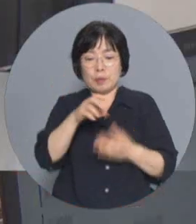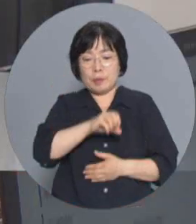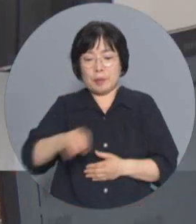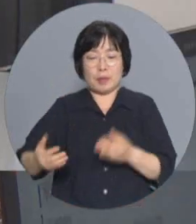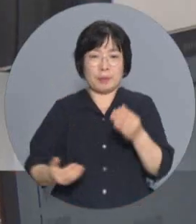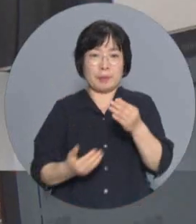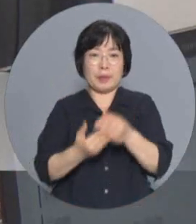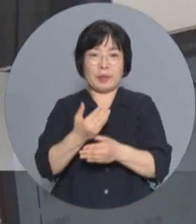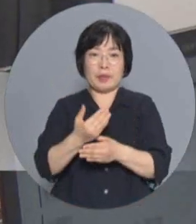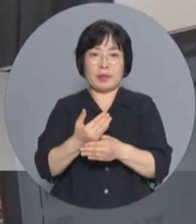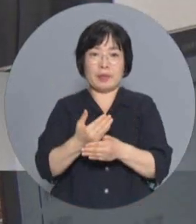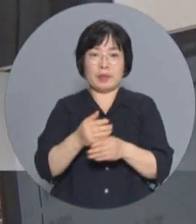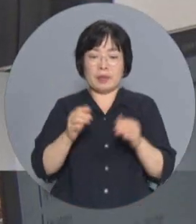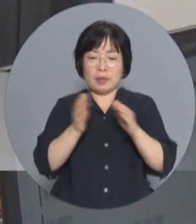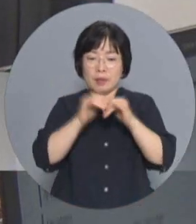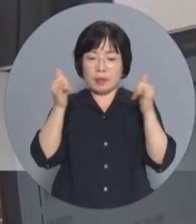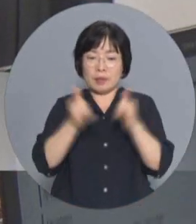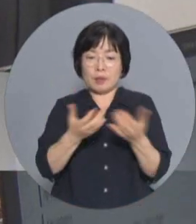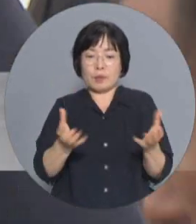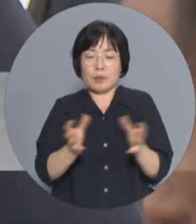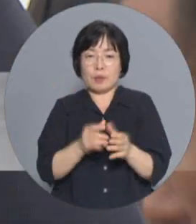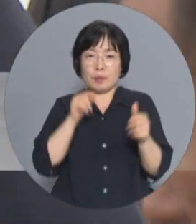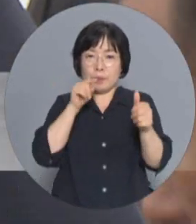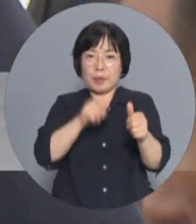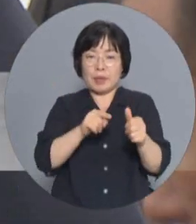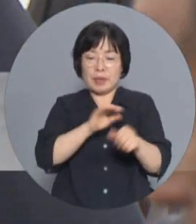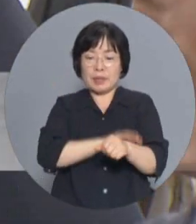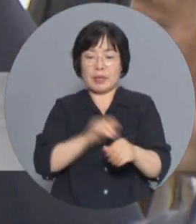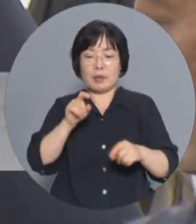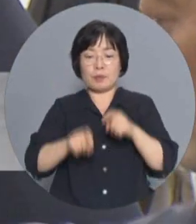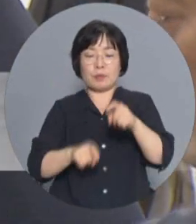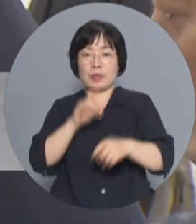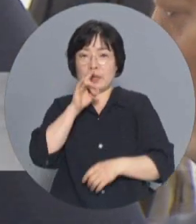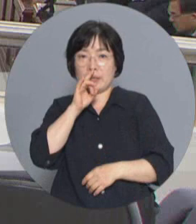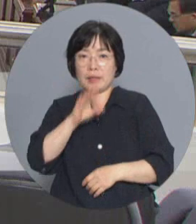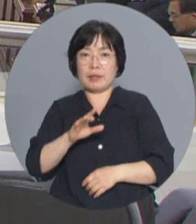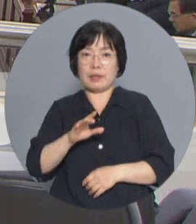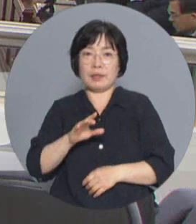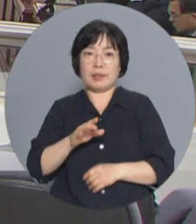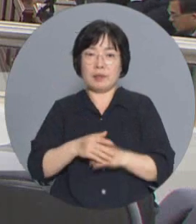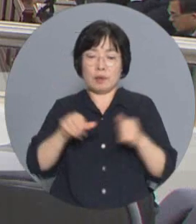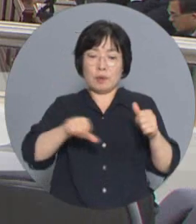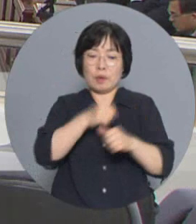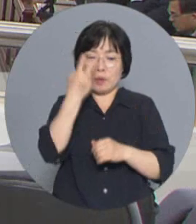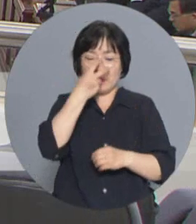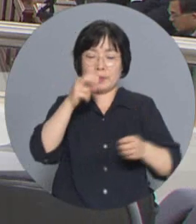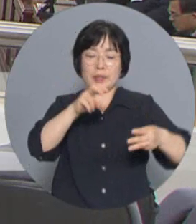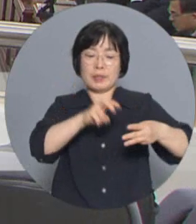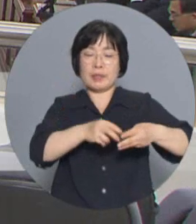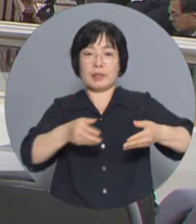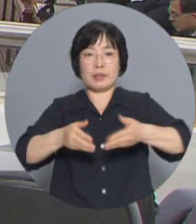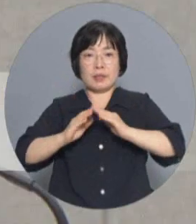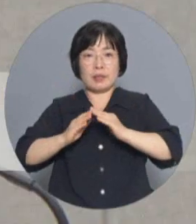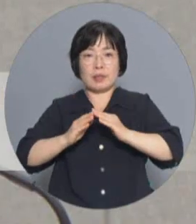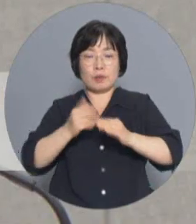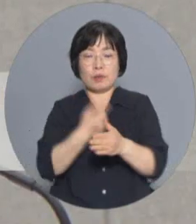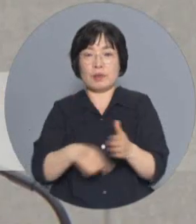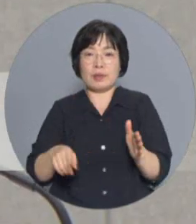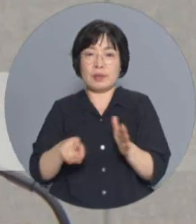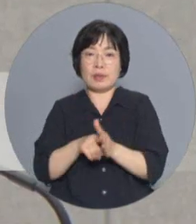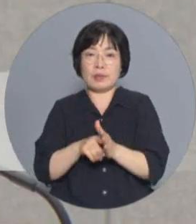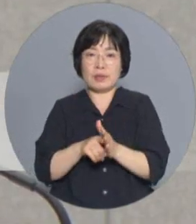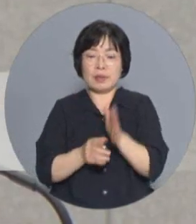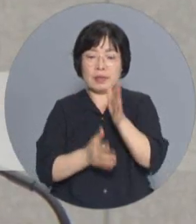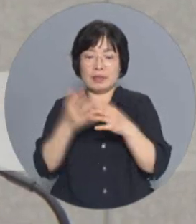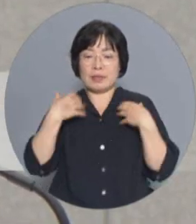사건과 관련해 민관협의체 고안이 제대로 이행되지 않고 있다며 환경 감시센터 설치 등이 이루어질 수 있도록